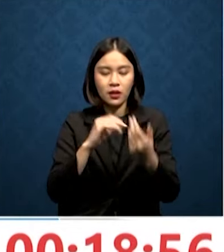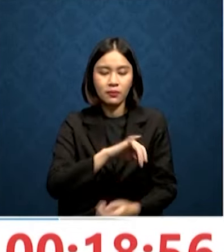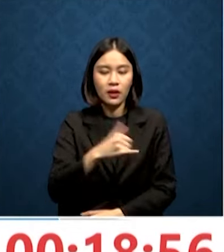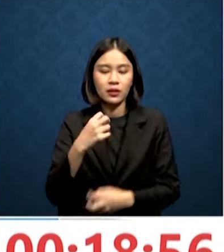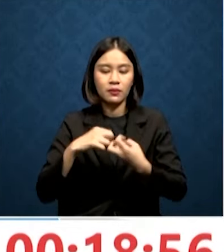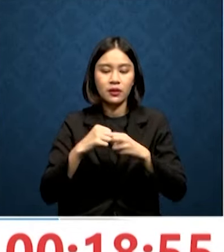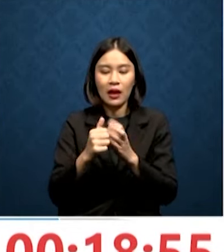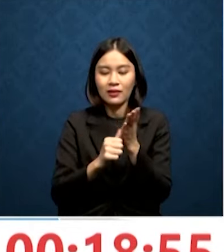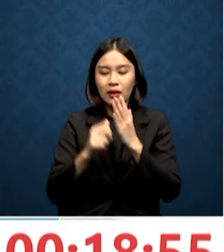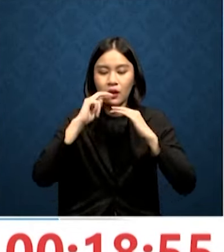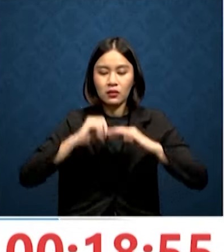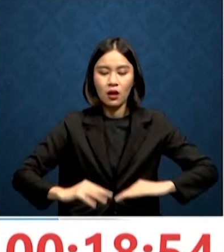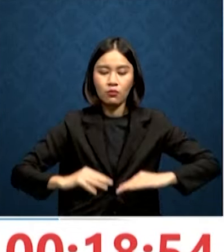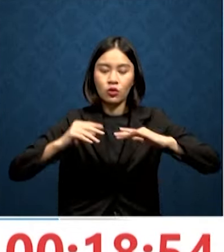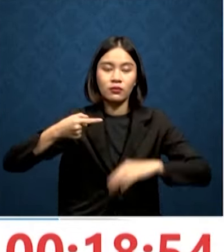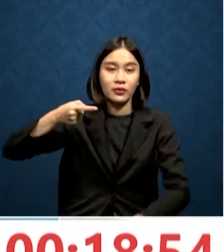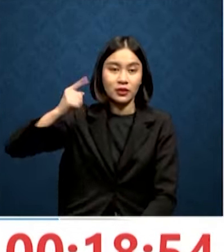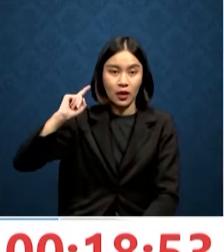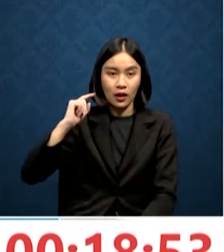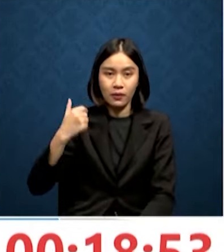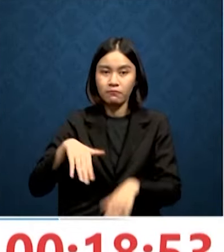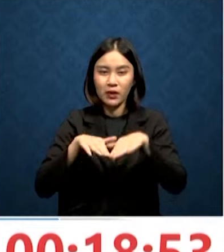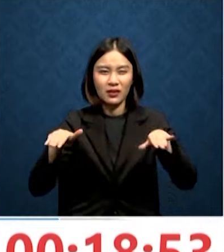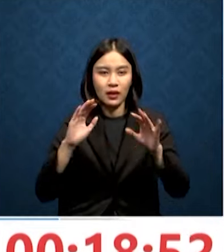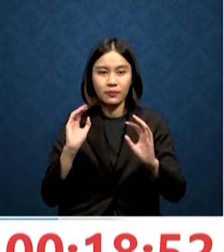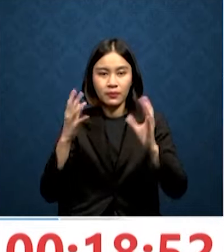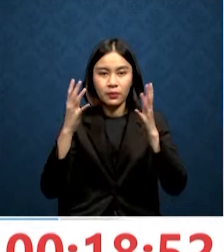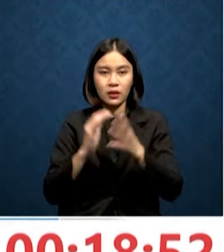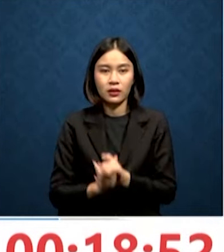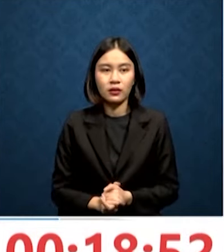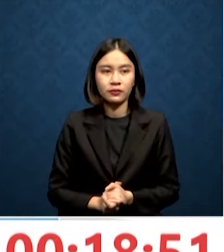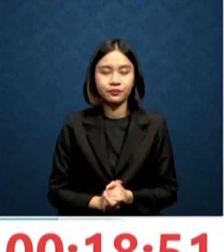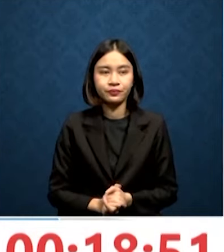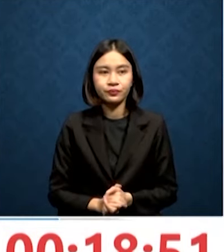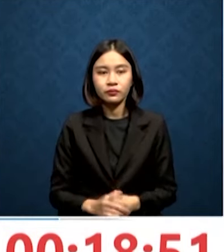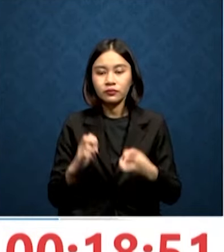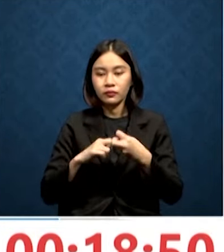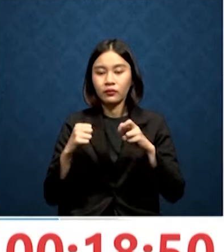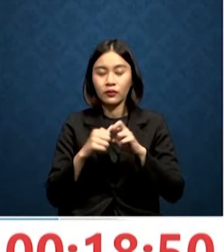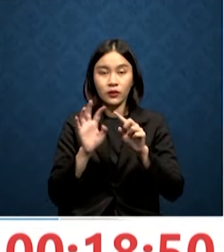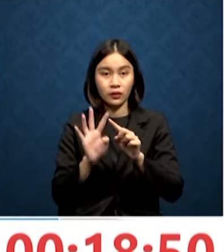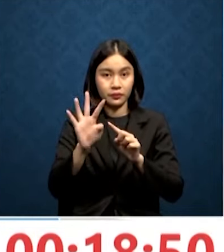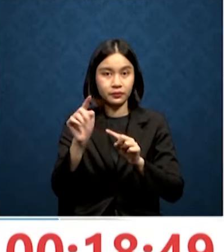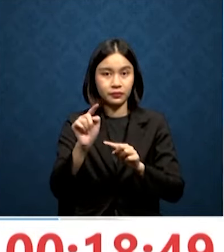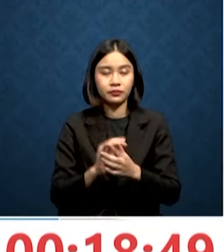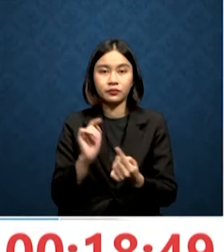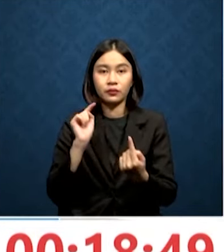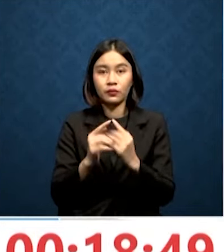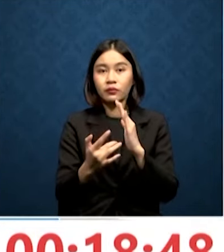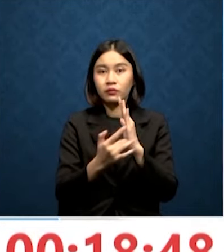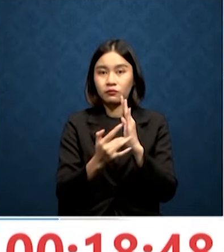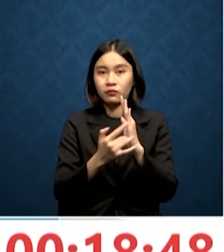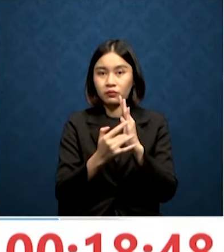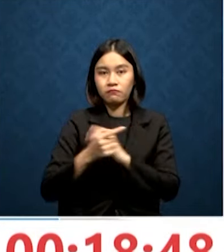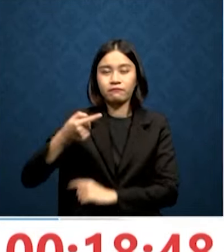แก้ไขปัญหาน้ำท่วมราช้าและไม่มีประสิทธิภาพเท่าที่ควรปัญหาข้อที่4การใช้เทคโนโลยี